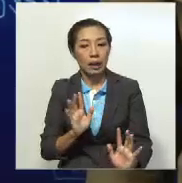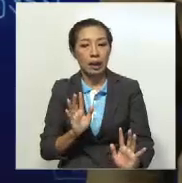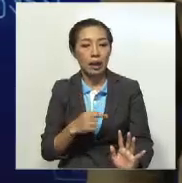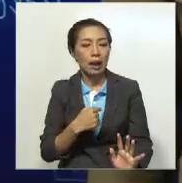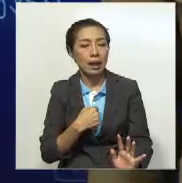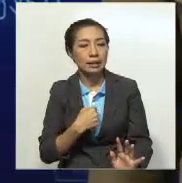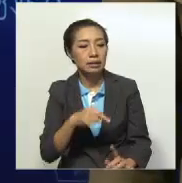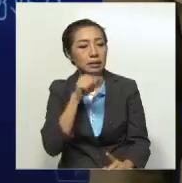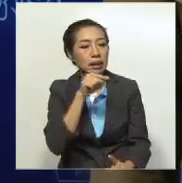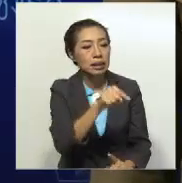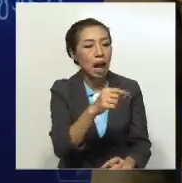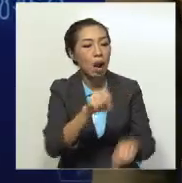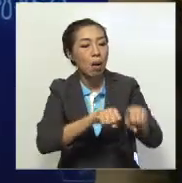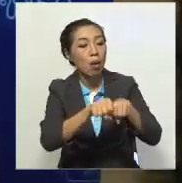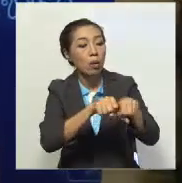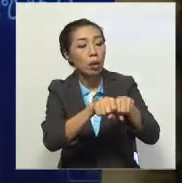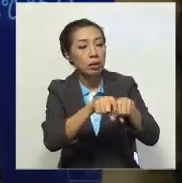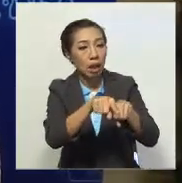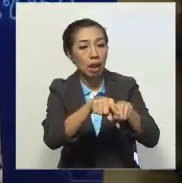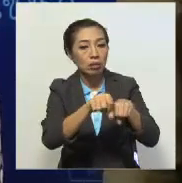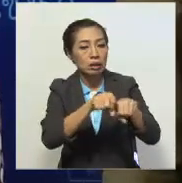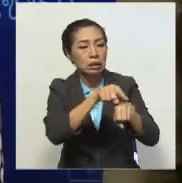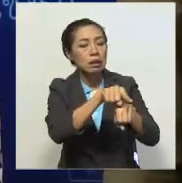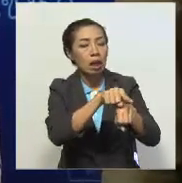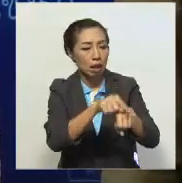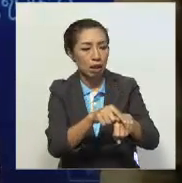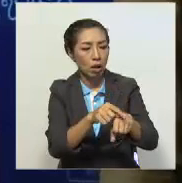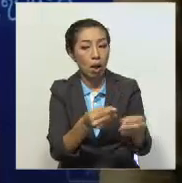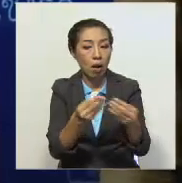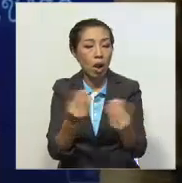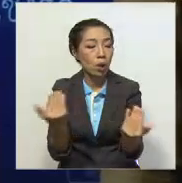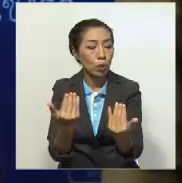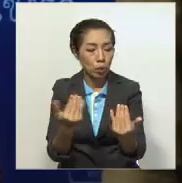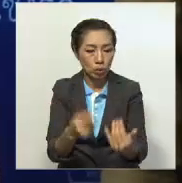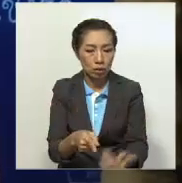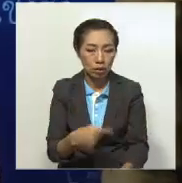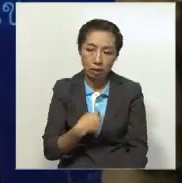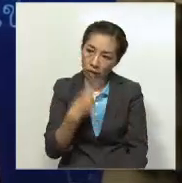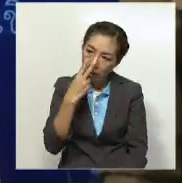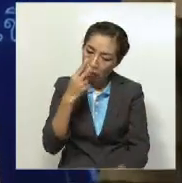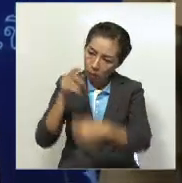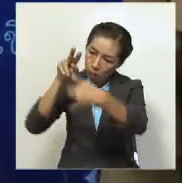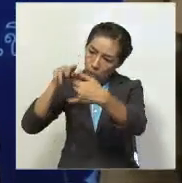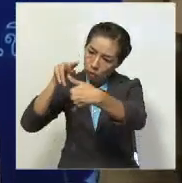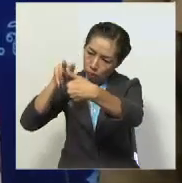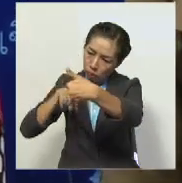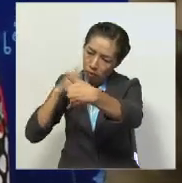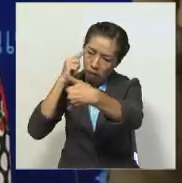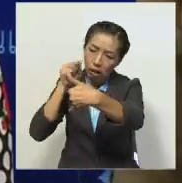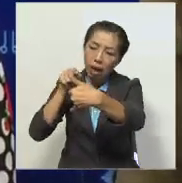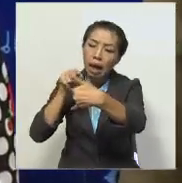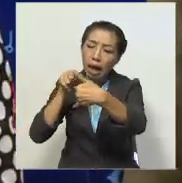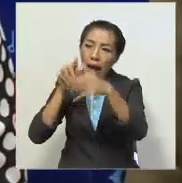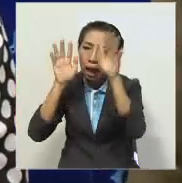เขาจะสั่งรองเท้าไปให้เด็กเราก็เห็นเขาหน้าตาเหมือนอาจารย์หรืออะไรอย่างนี้ก็คงจะไปให้เด็กนะก็เ